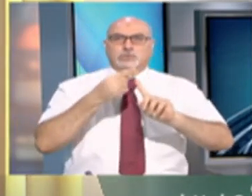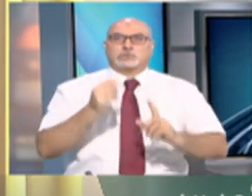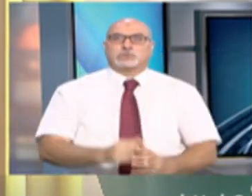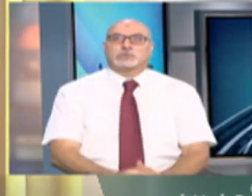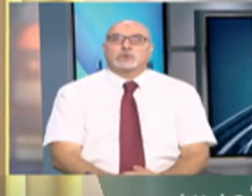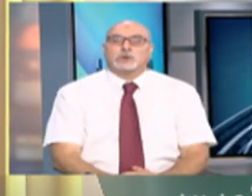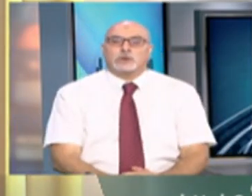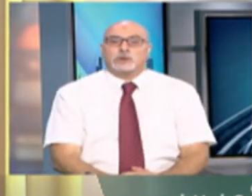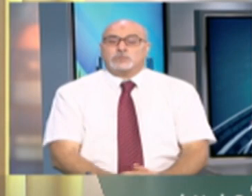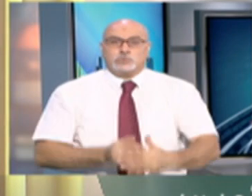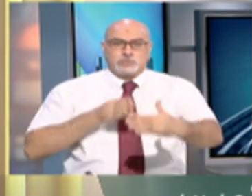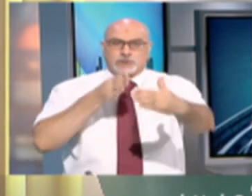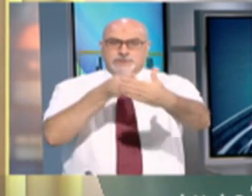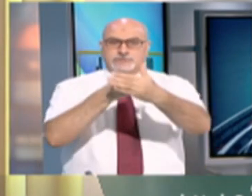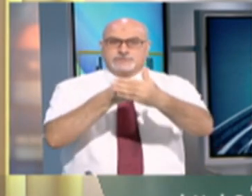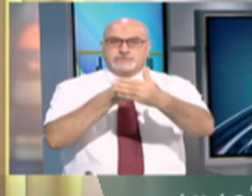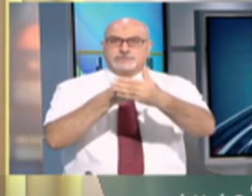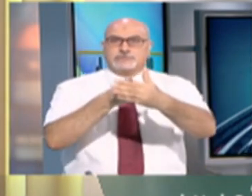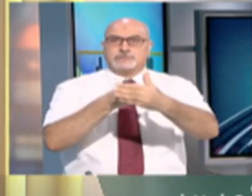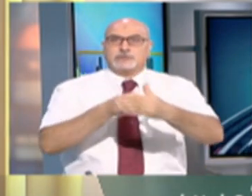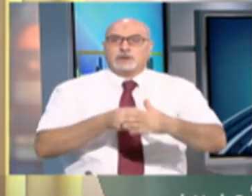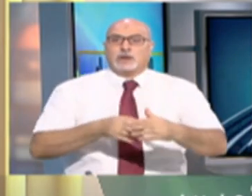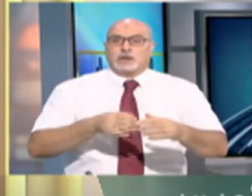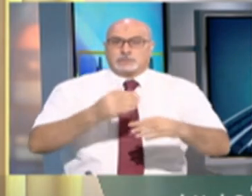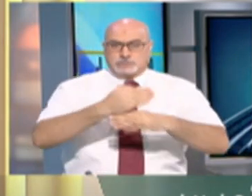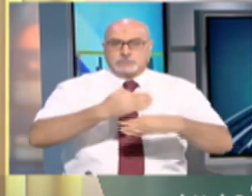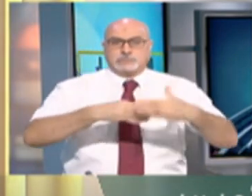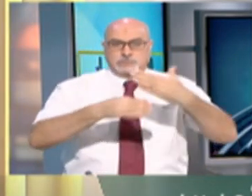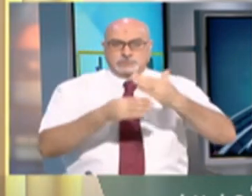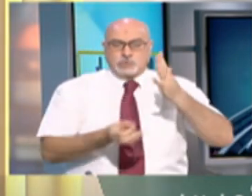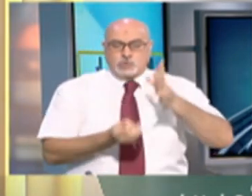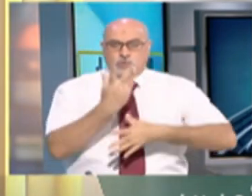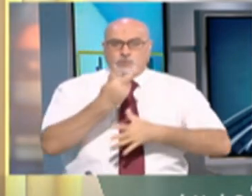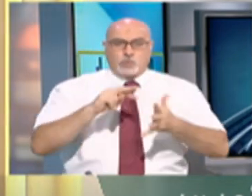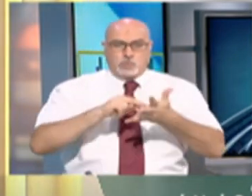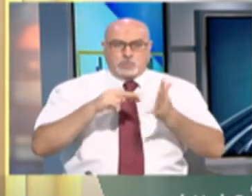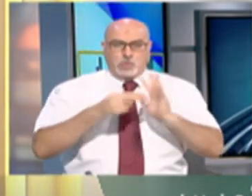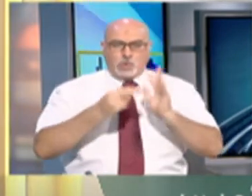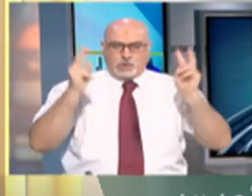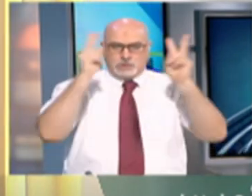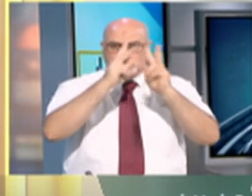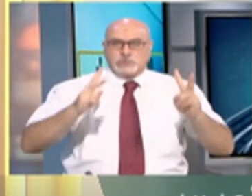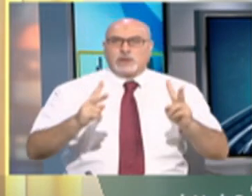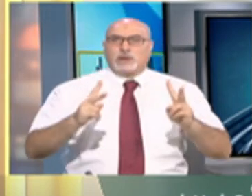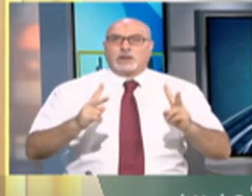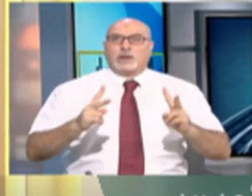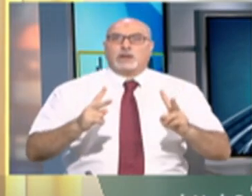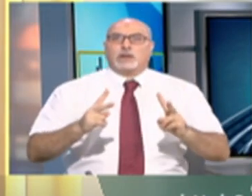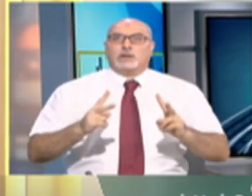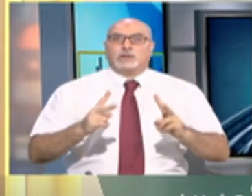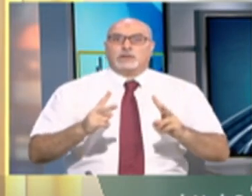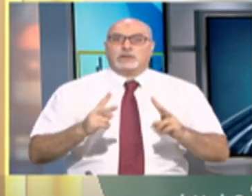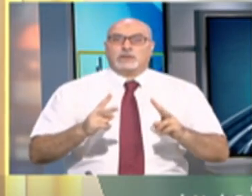وتحقيق أهدافها السامية نحو بناء نظام دولي جديد يتضمن